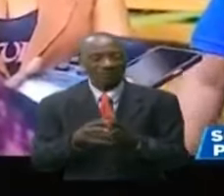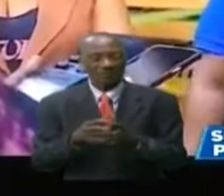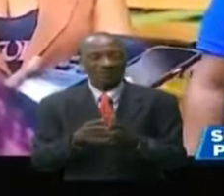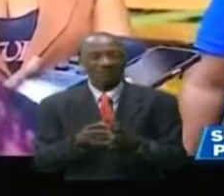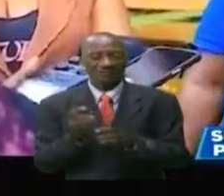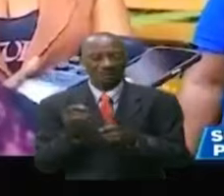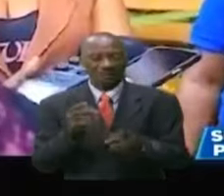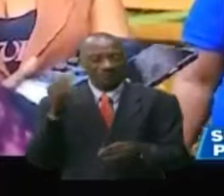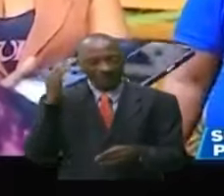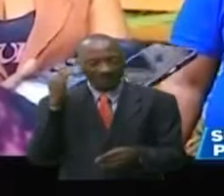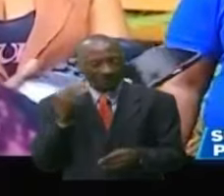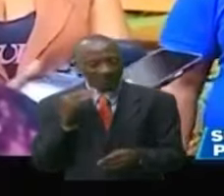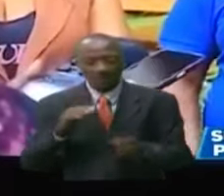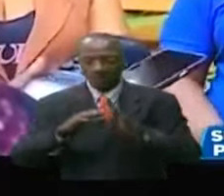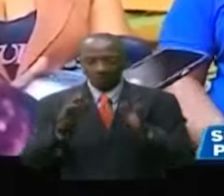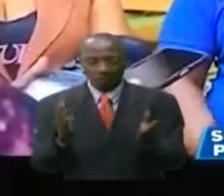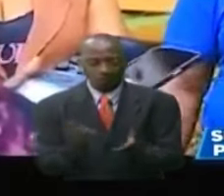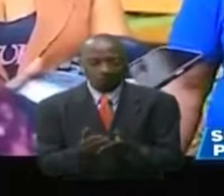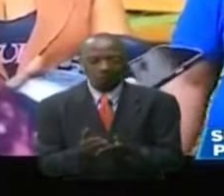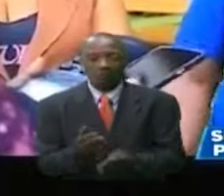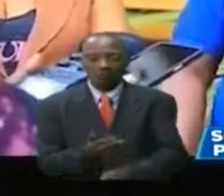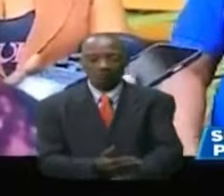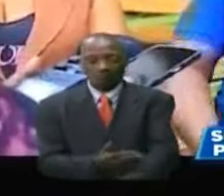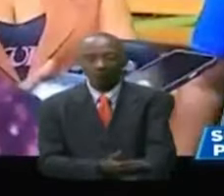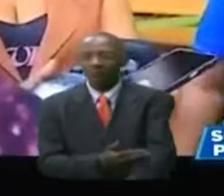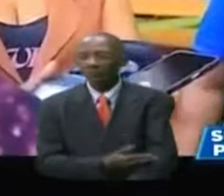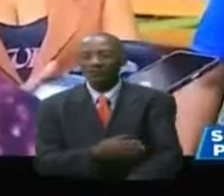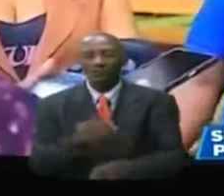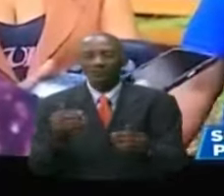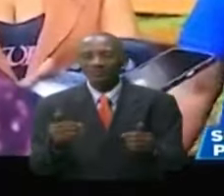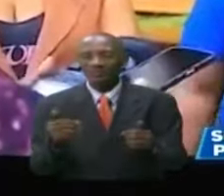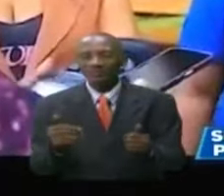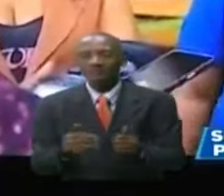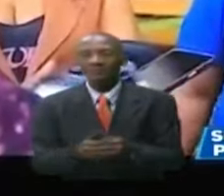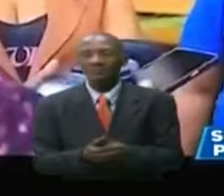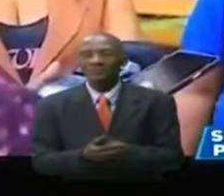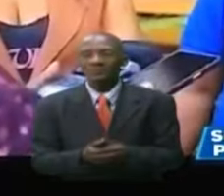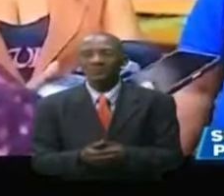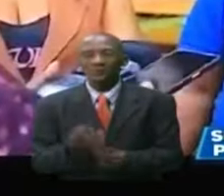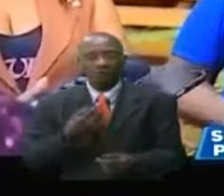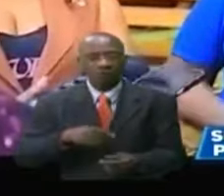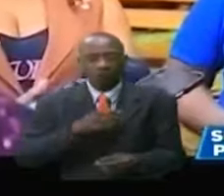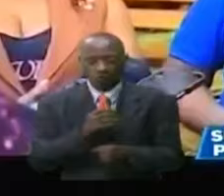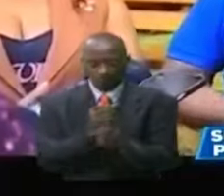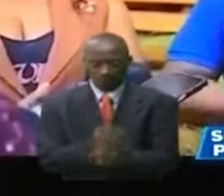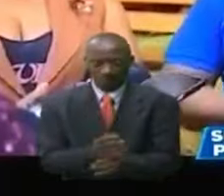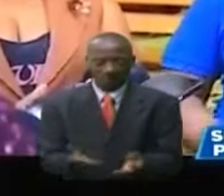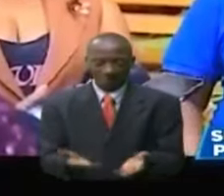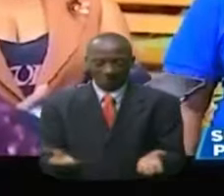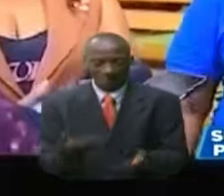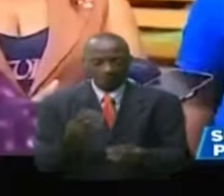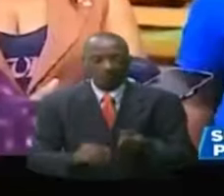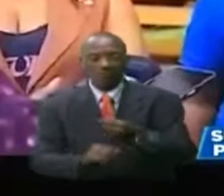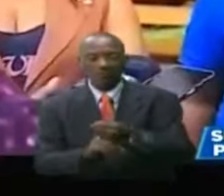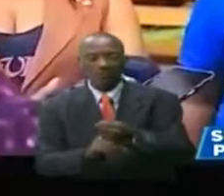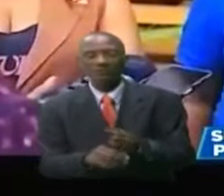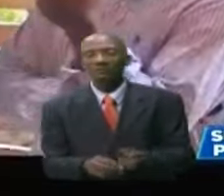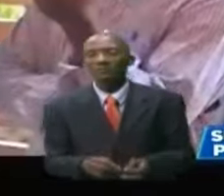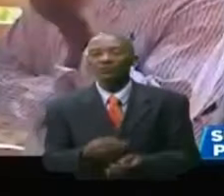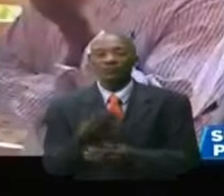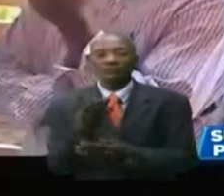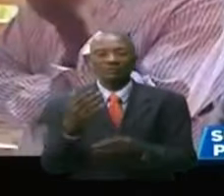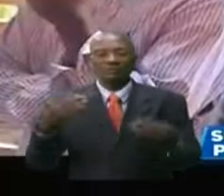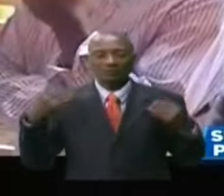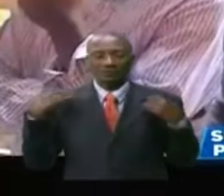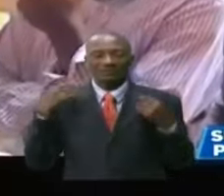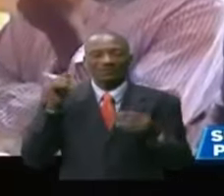350 millions de dollars, ça pourra aider Transform et nous, nous sommes là pour les accompagner. Nous avons demandé au chef de division,